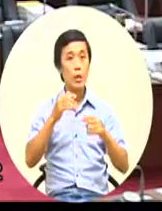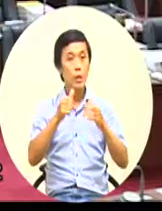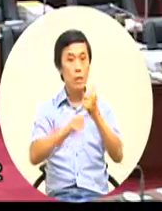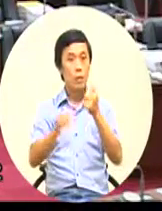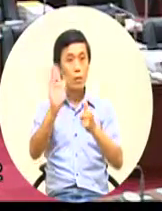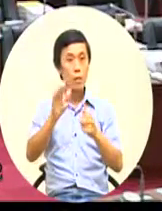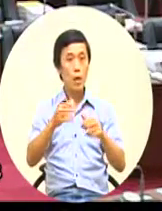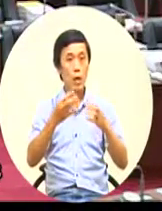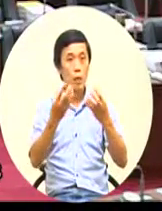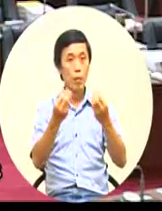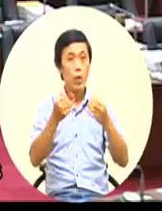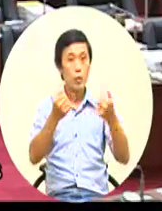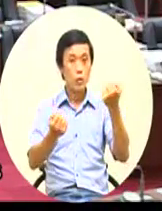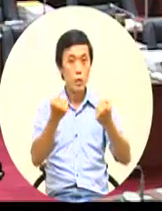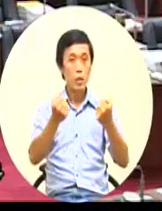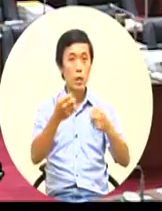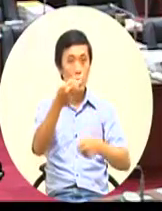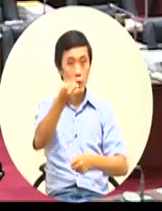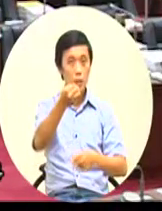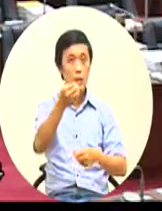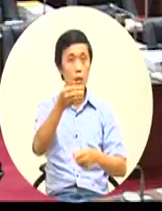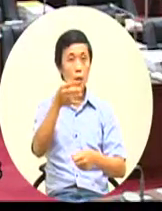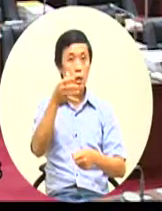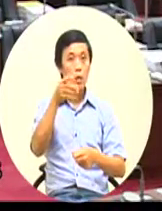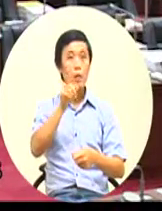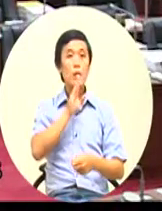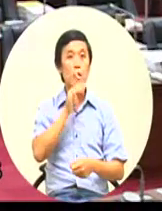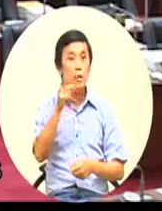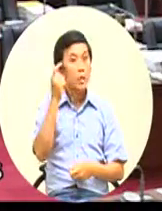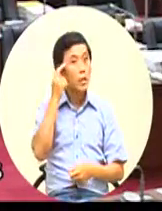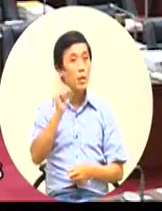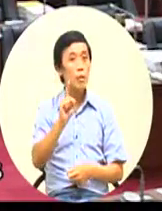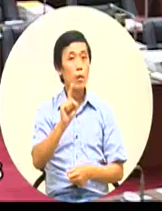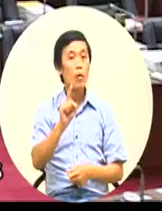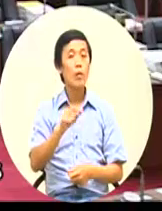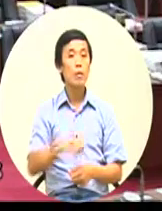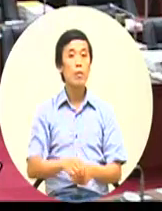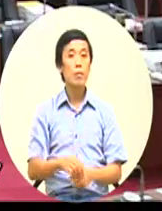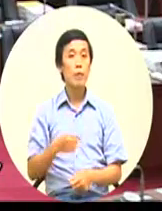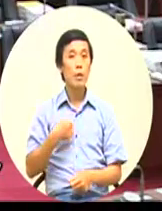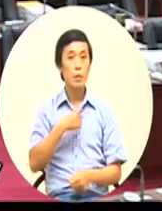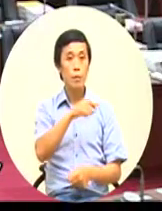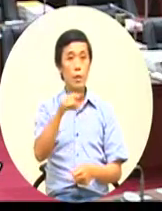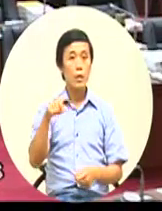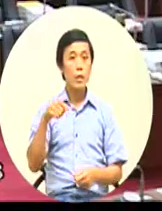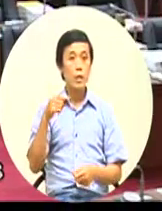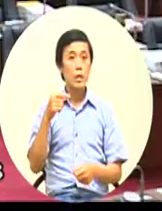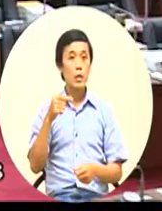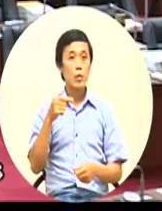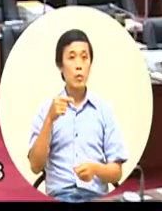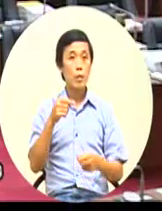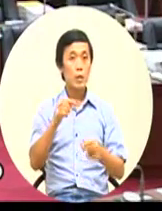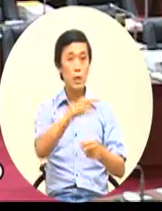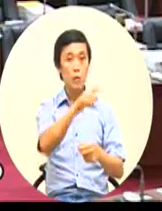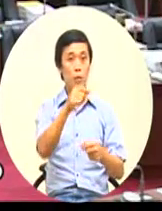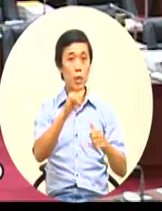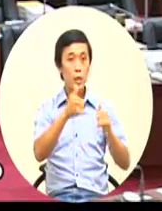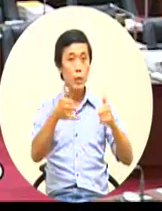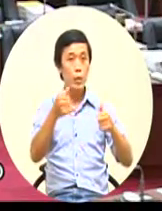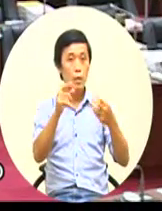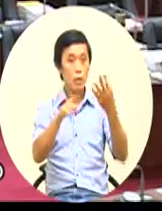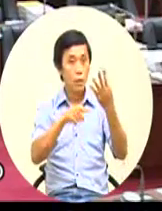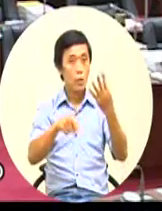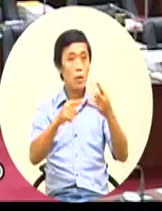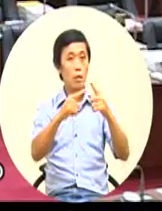李乔的跟简万中要求之后，市政府的办，然后当然第一个议员、四位议员有来了哈，那有没